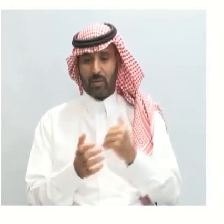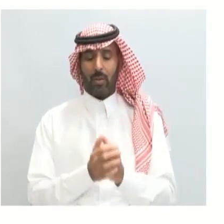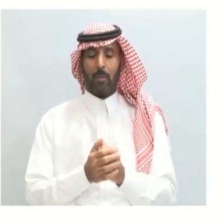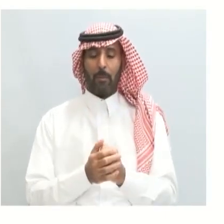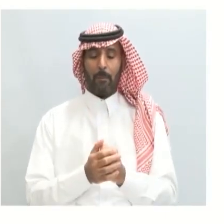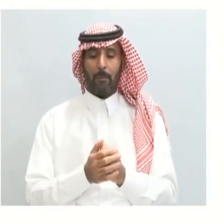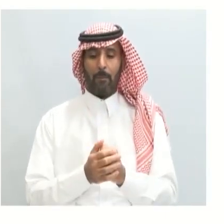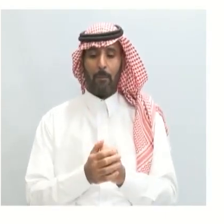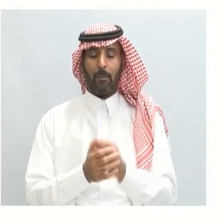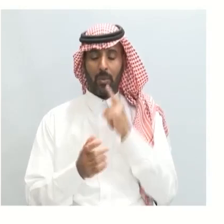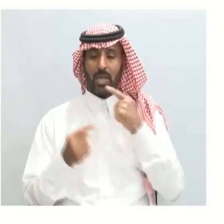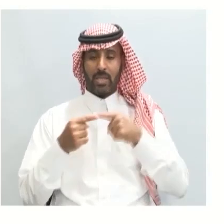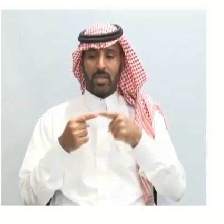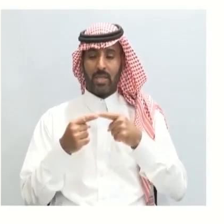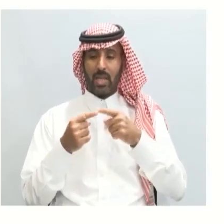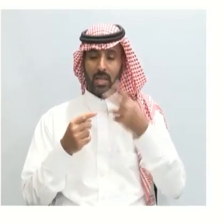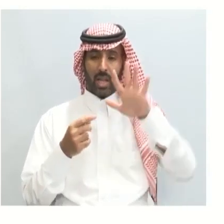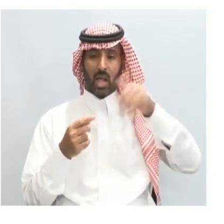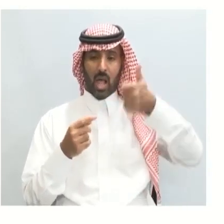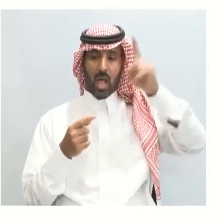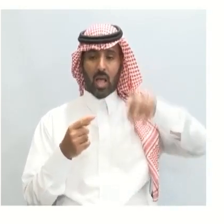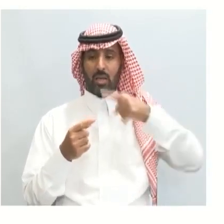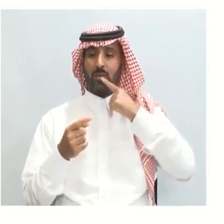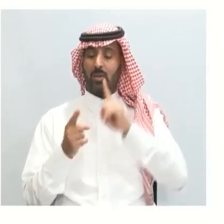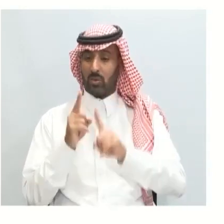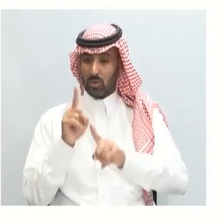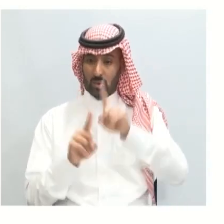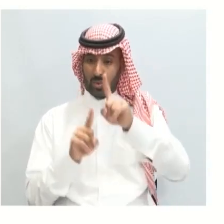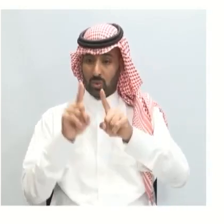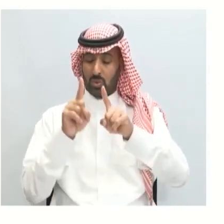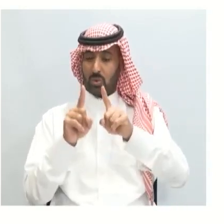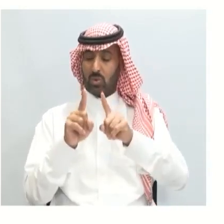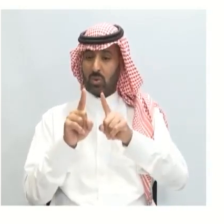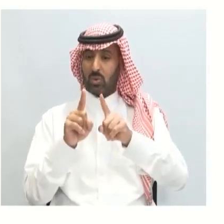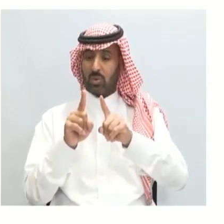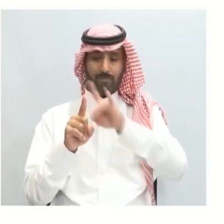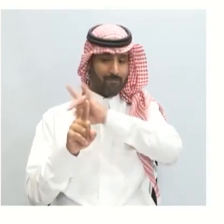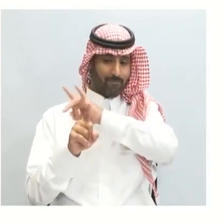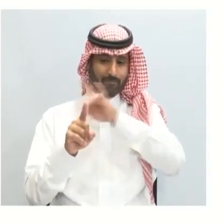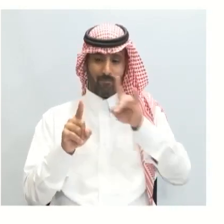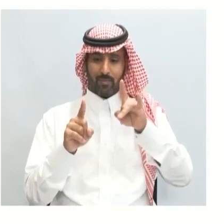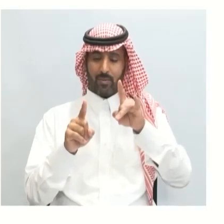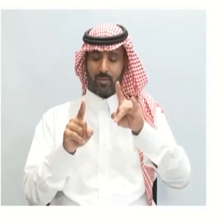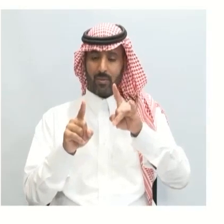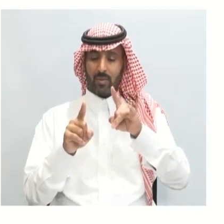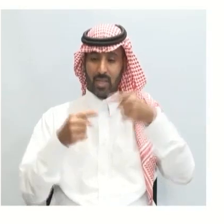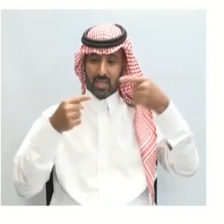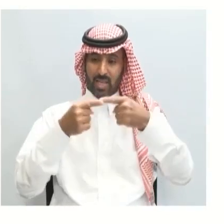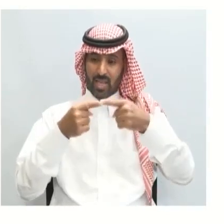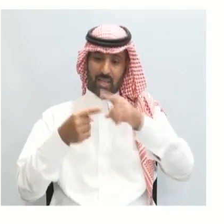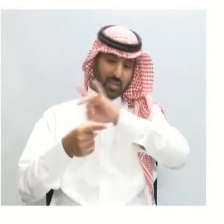احسنتم ينص قانون شار على ان حجم كميه محدوده من الغاز يتناسب مع يتناسب فراغ مع فراغ عند